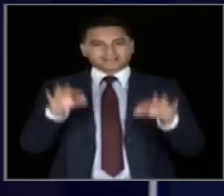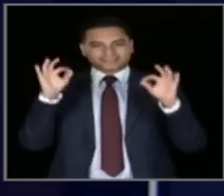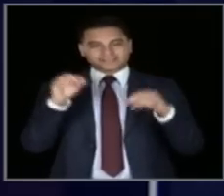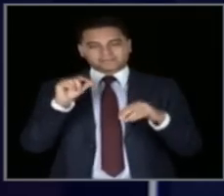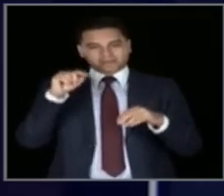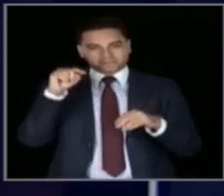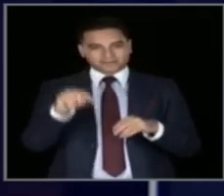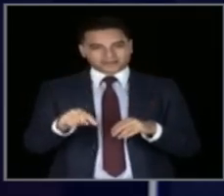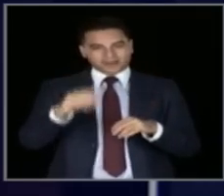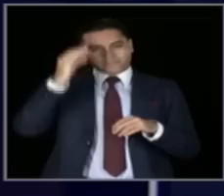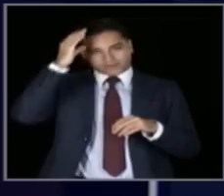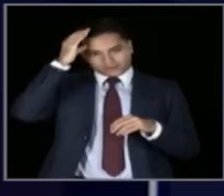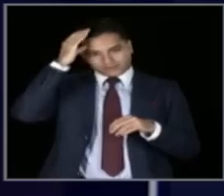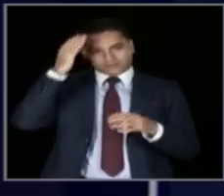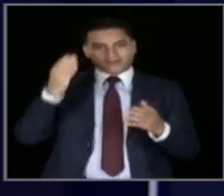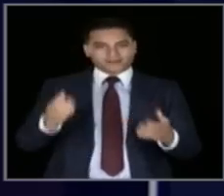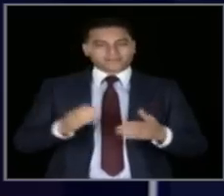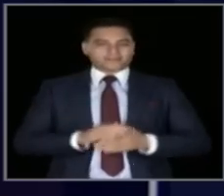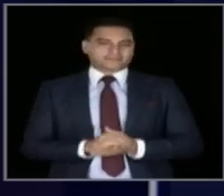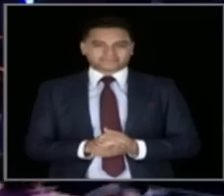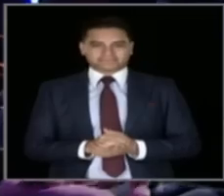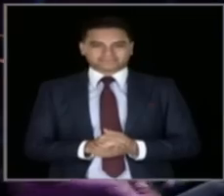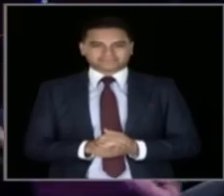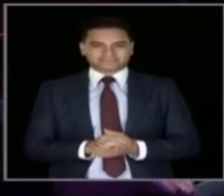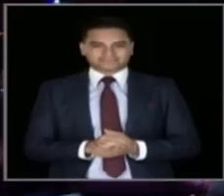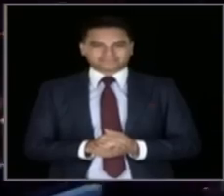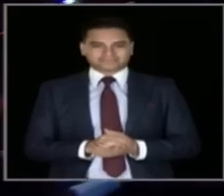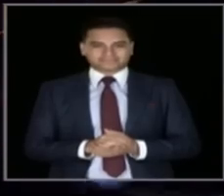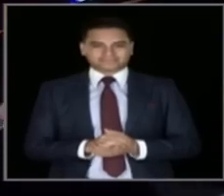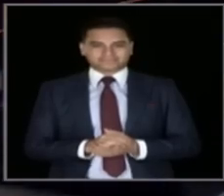وحلقة جديدة من برنامج العباقرة.